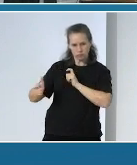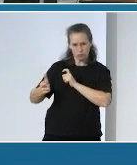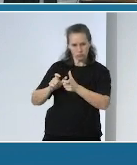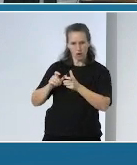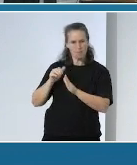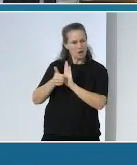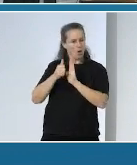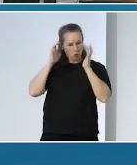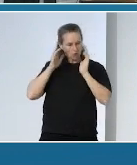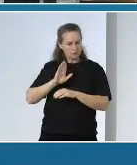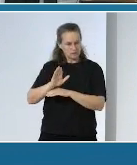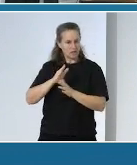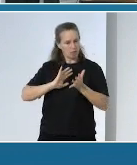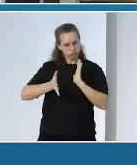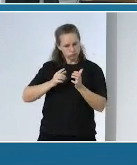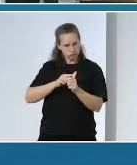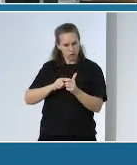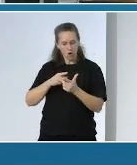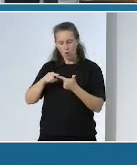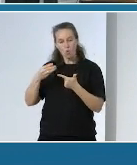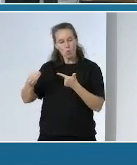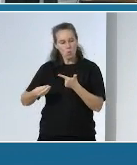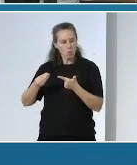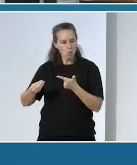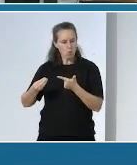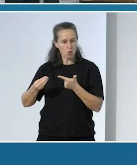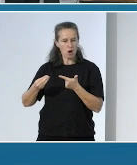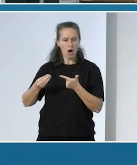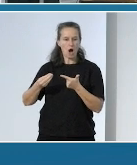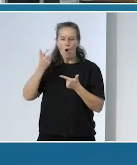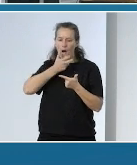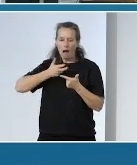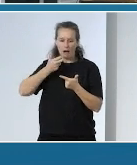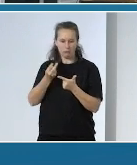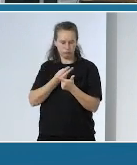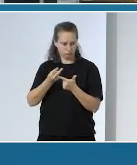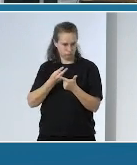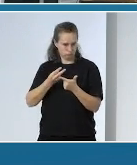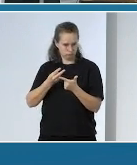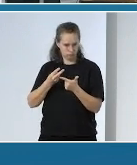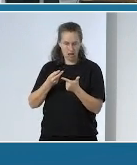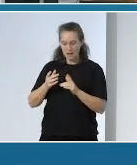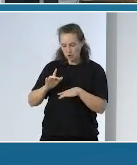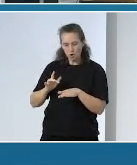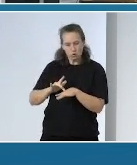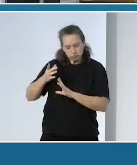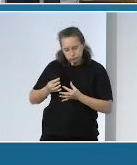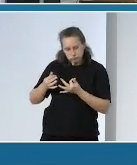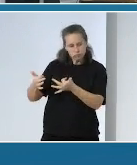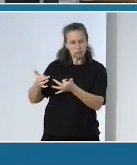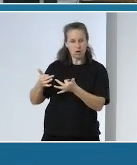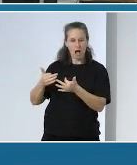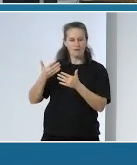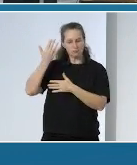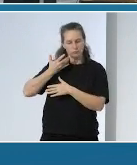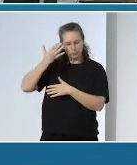soit en LSF ou sur le mode plus oral, en sensibilisant à l'utilisation du